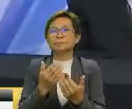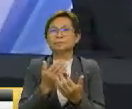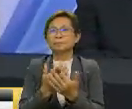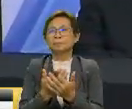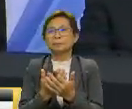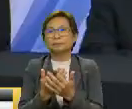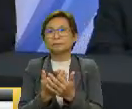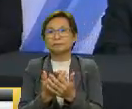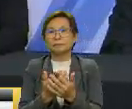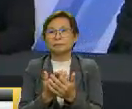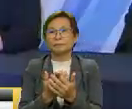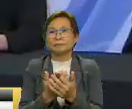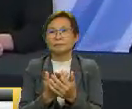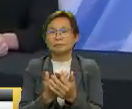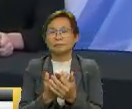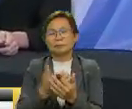Bismillahirrahmanirrahim.